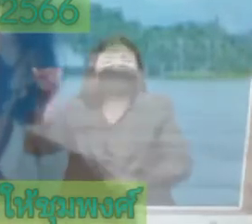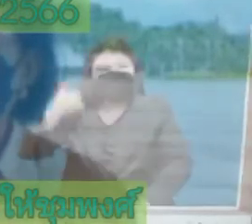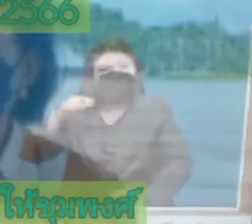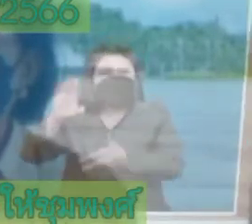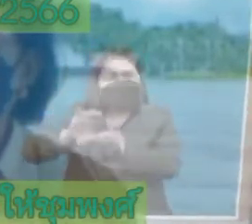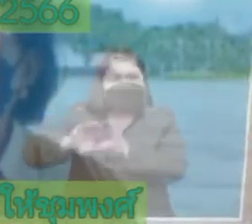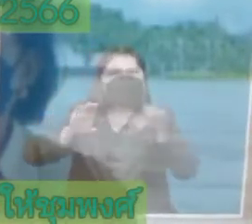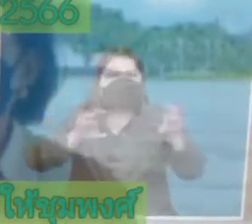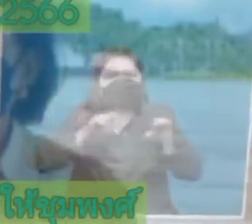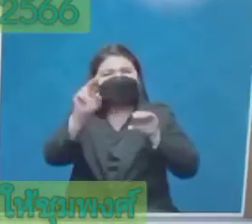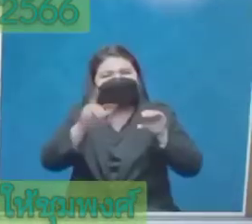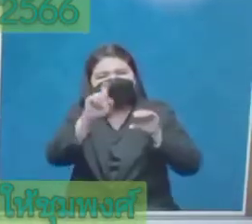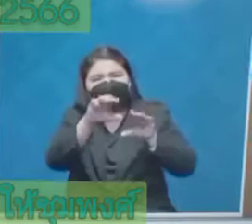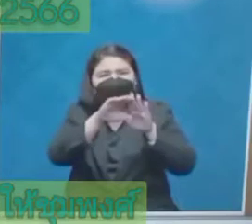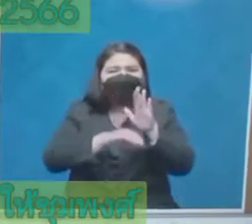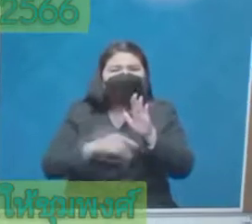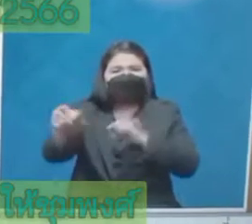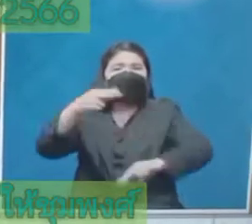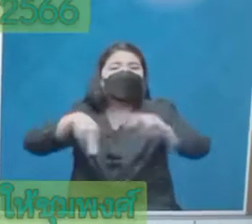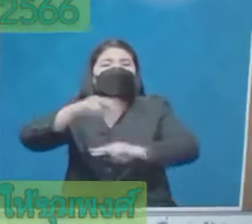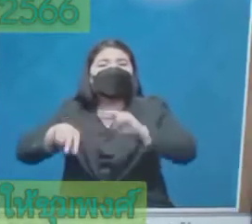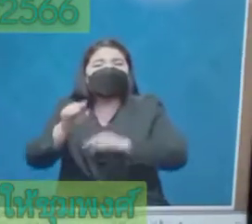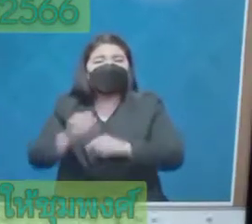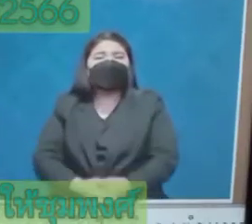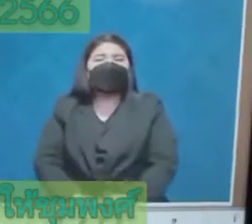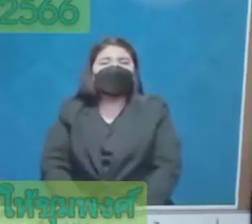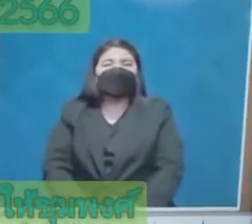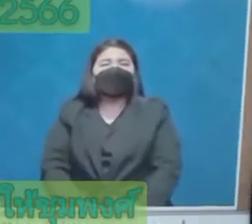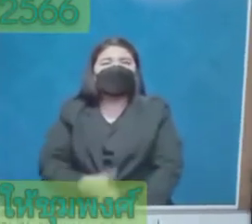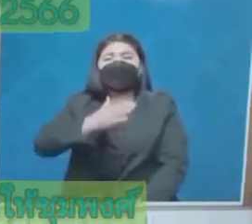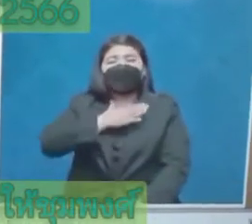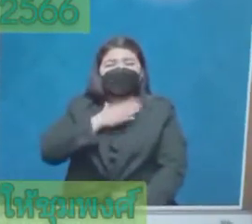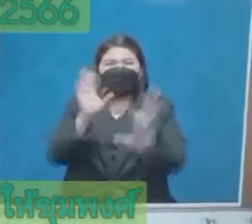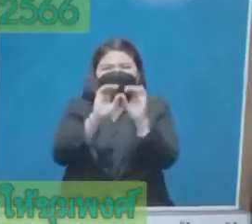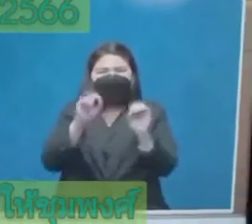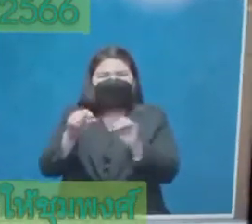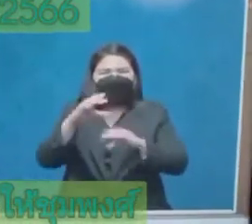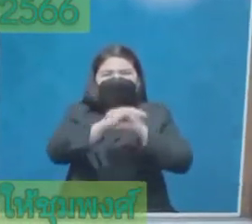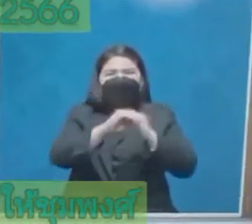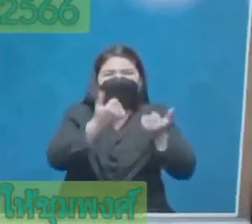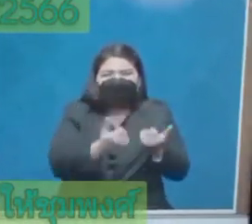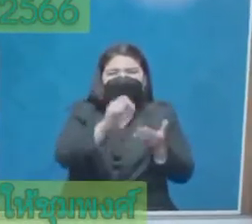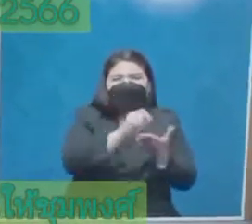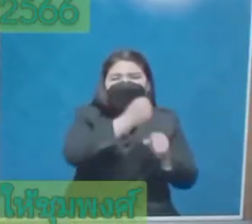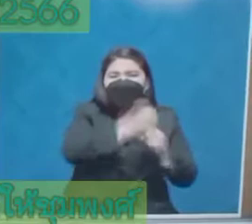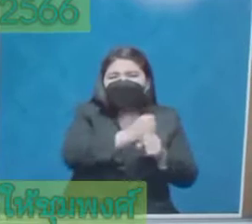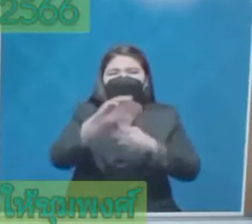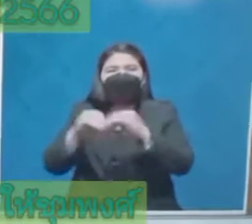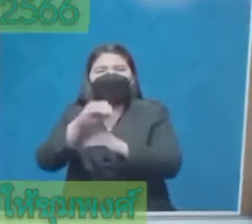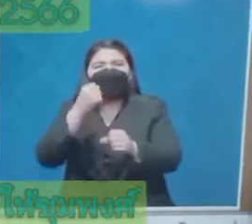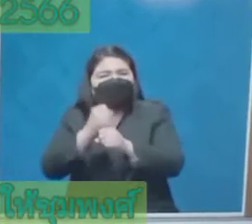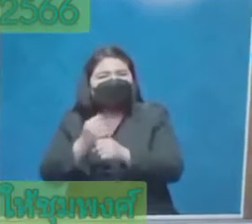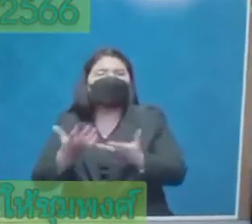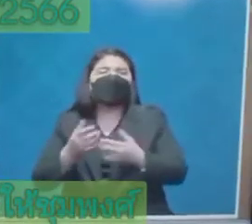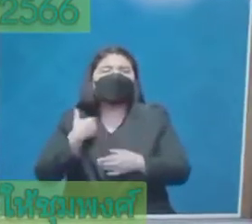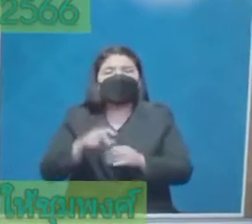งินตรงไหนยังไงตรวจสอบสิครับผมไม่เคยชี้นะผมไม่เคยชี้ว่าให้ไปทำโครงการนี้ไปทำโครงการนั้นผมคือนายกรัฐมนตรี